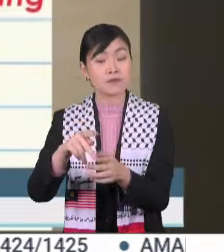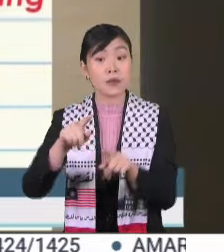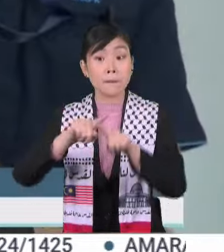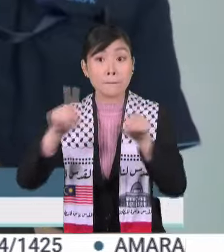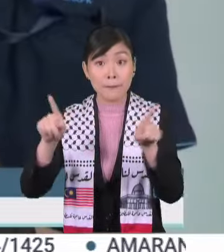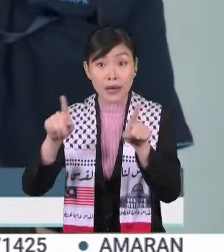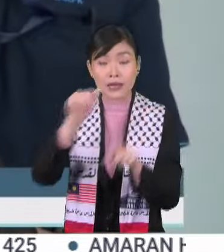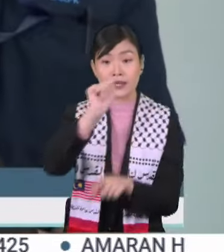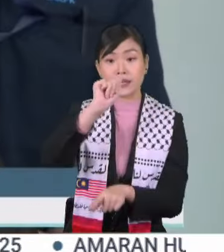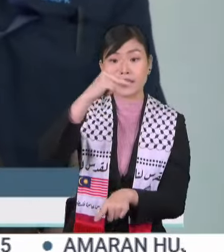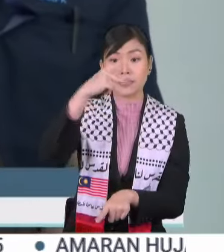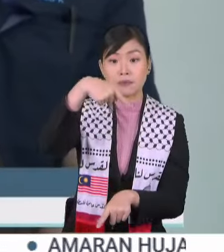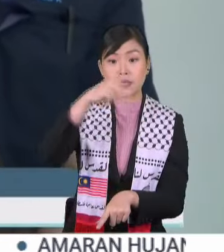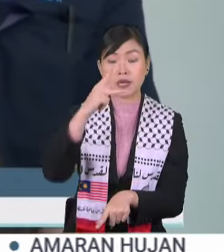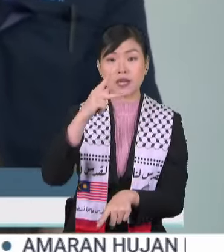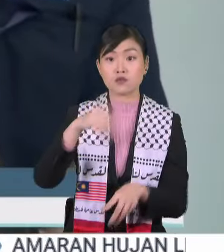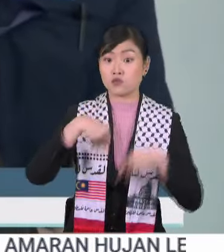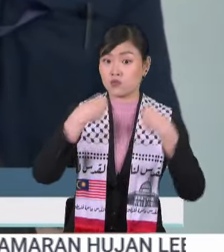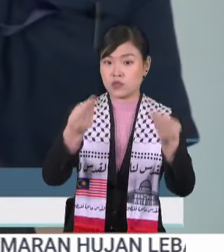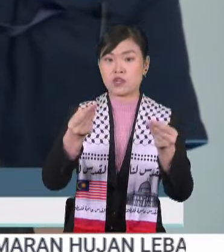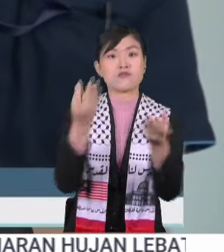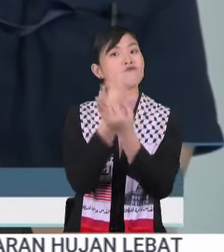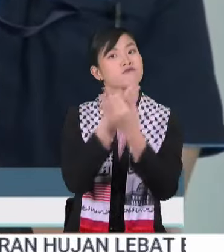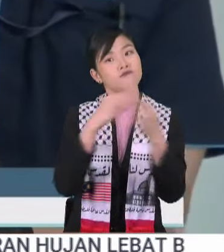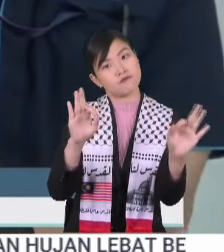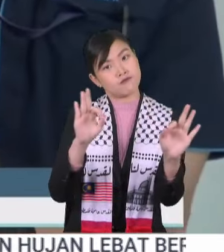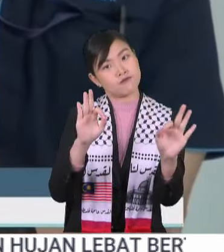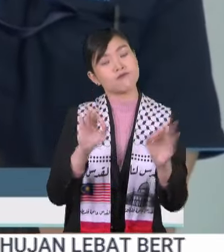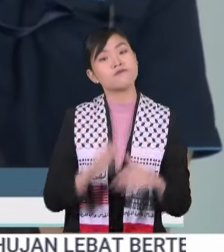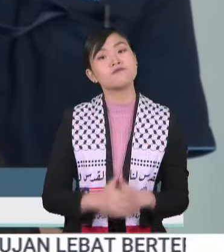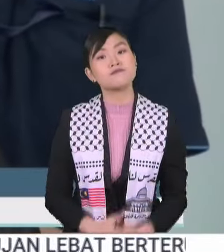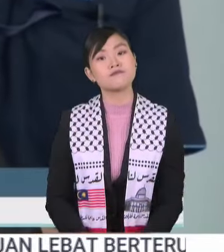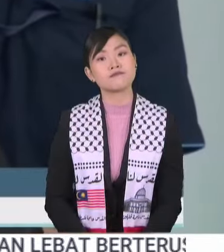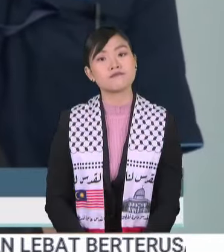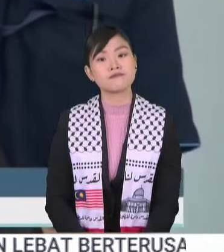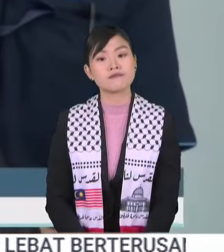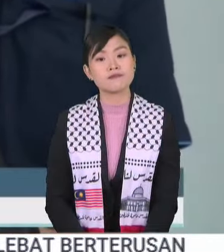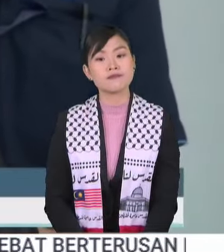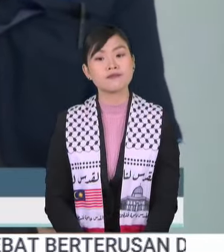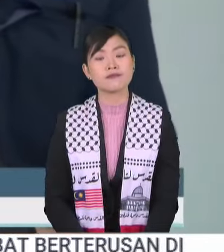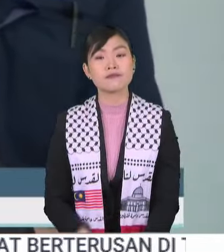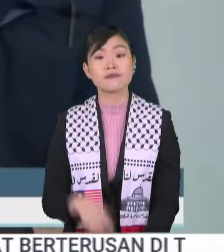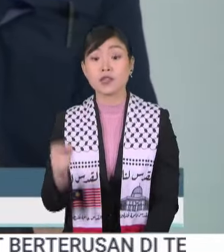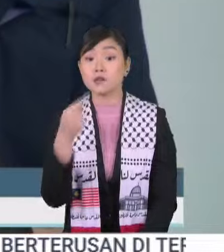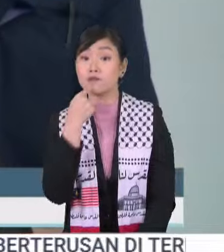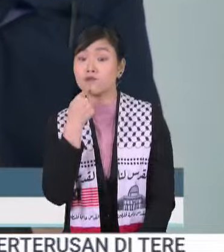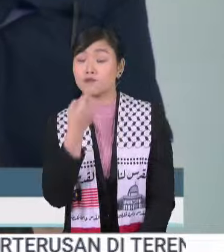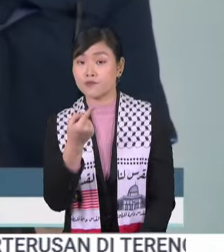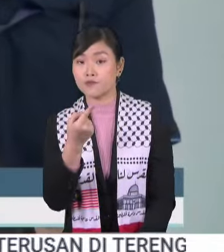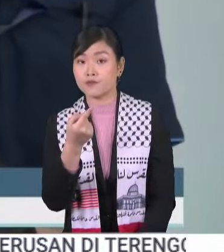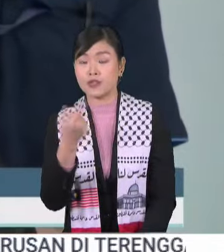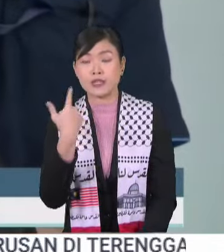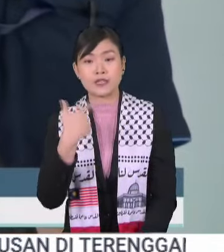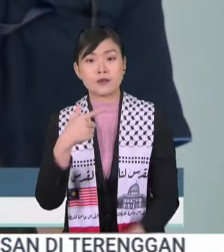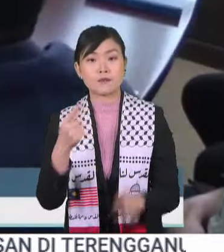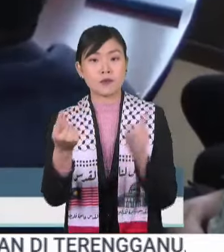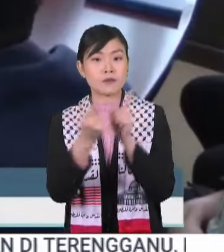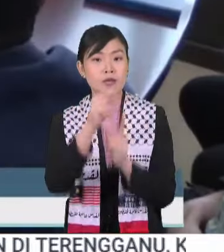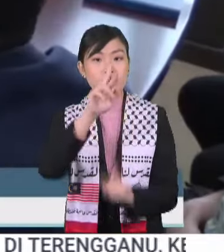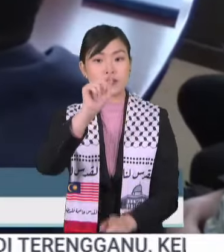akpk ni kita sediakan kepada individu secara percuma sherley menyatakan demikian ketika ditemui